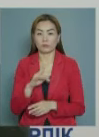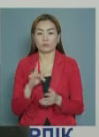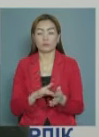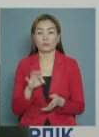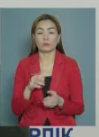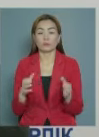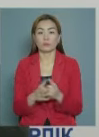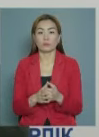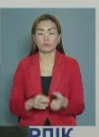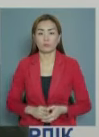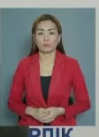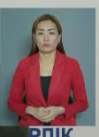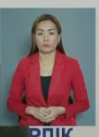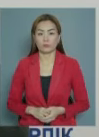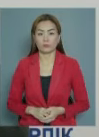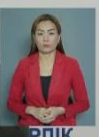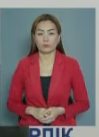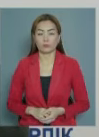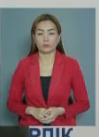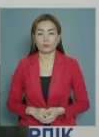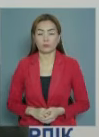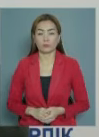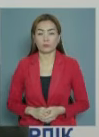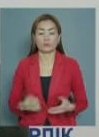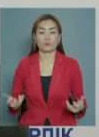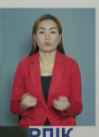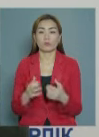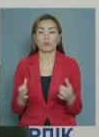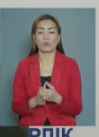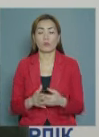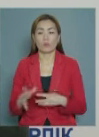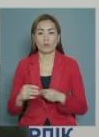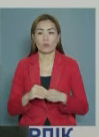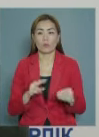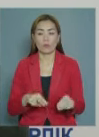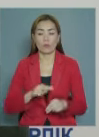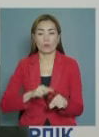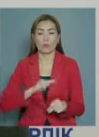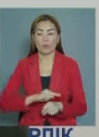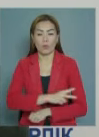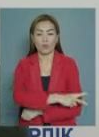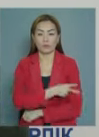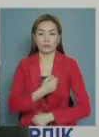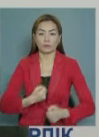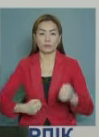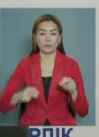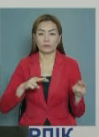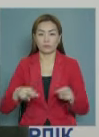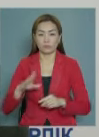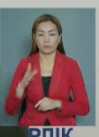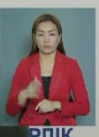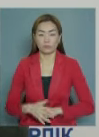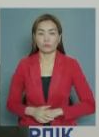облысы төтенше жағдайлар департаментінің құтқарушылары мен жеке құрама күшейтілген режимде кезекшілікке тұрады.